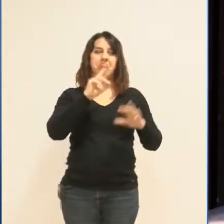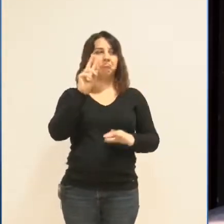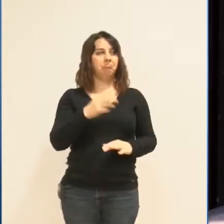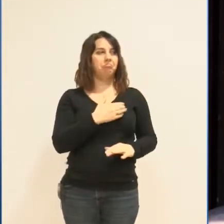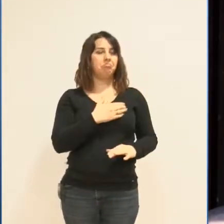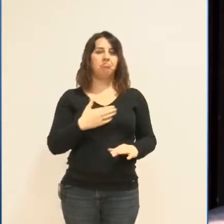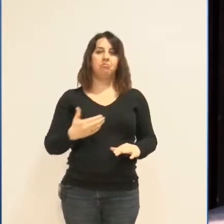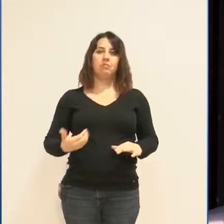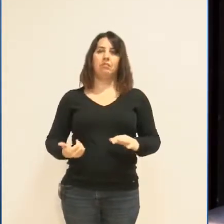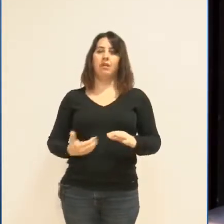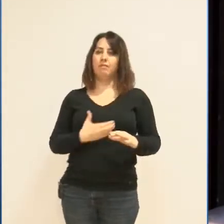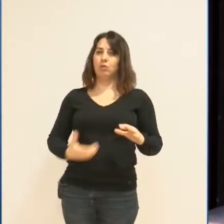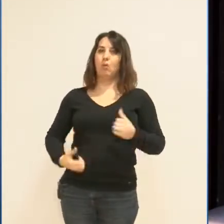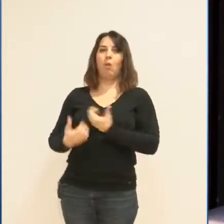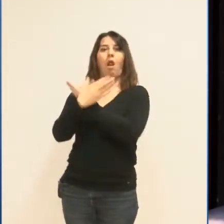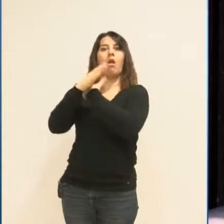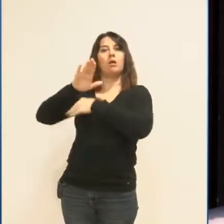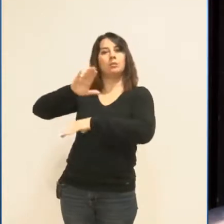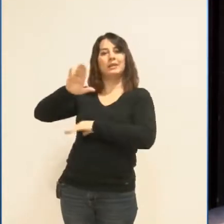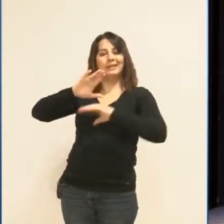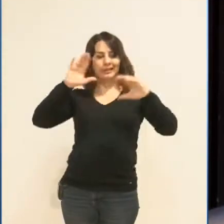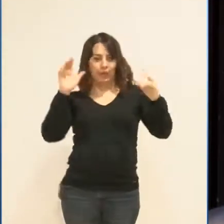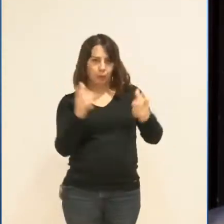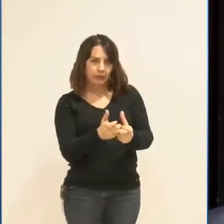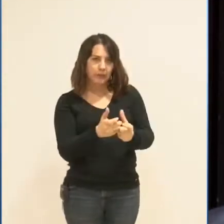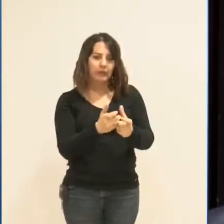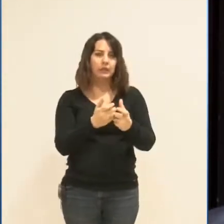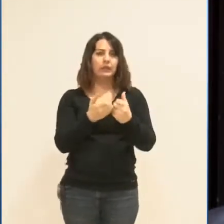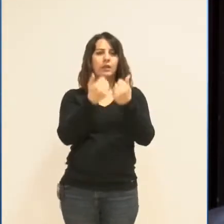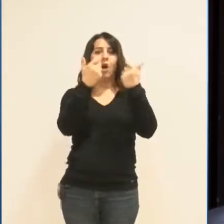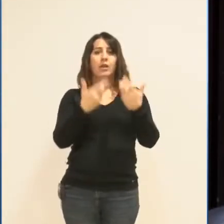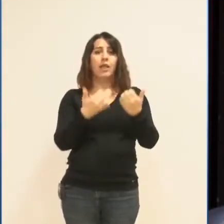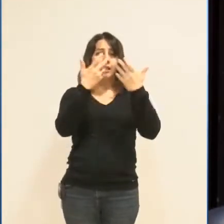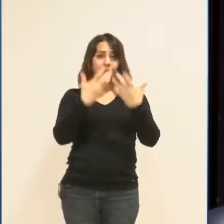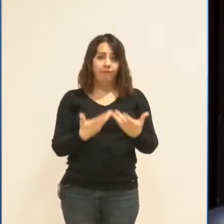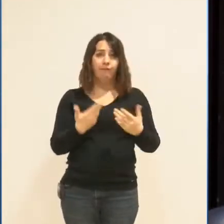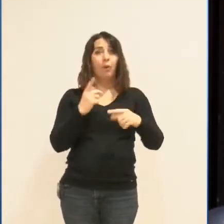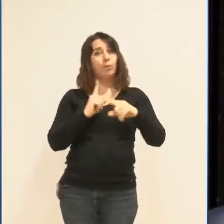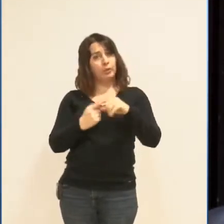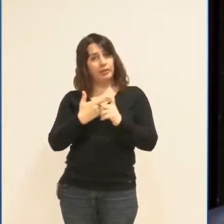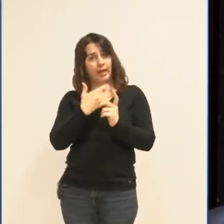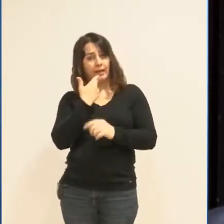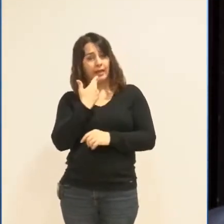métropole, à la fois sur le diagnostic quantitatif, qualitatif.